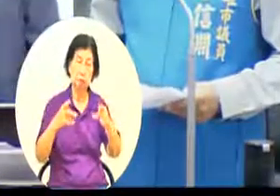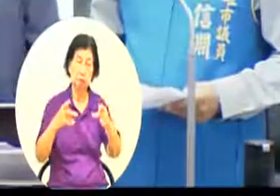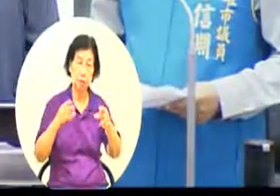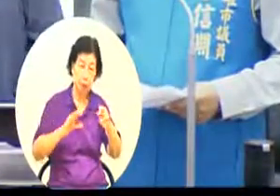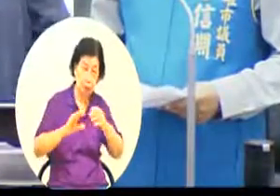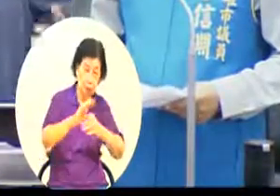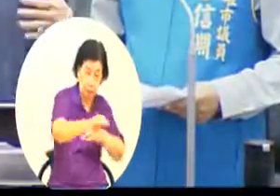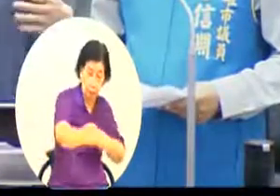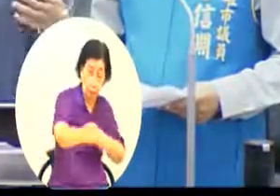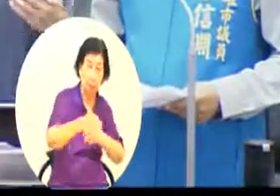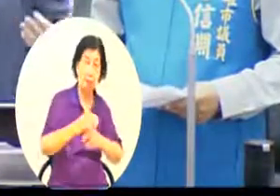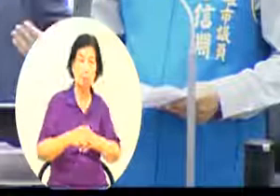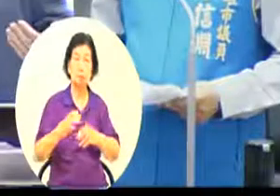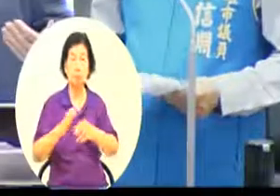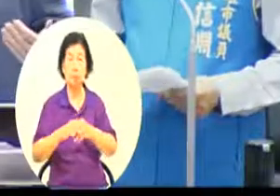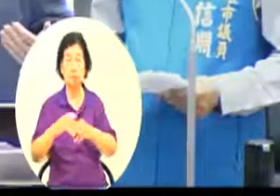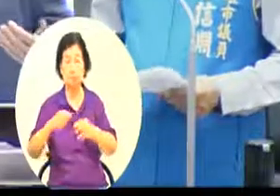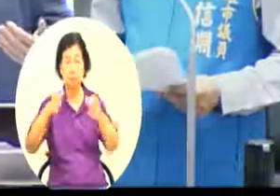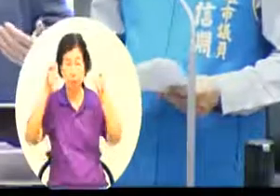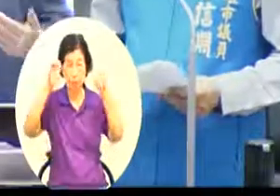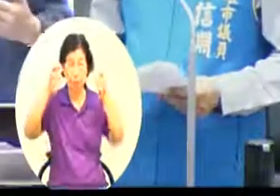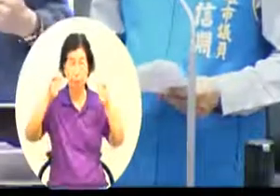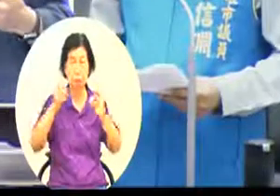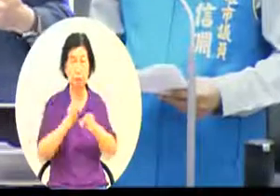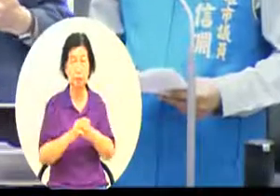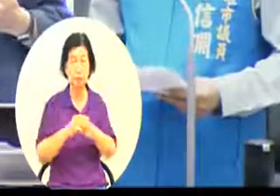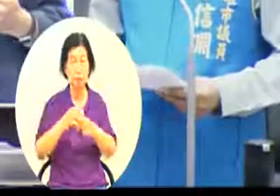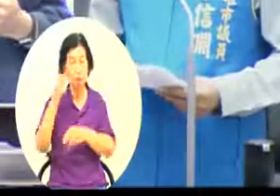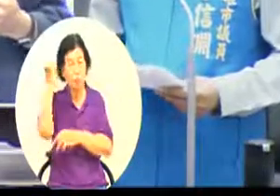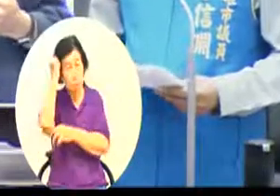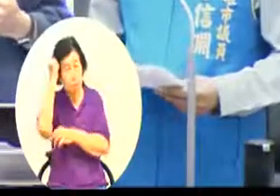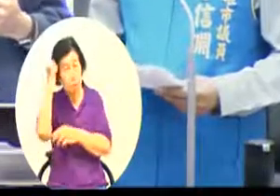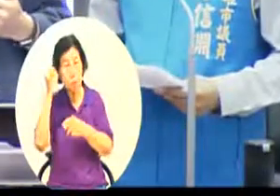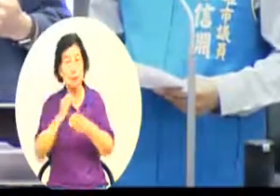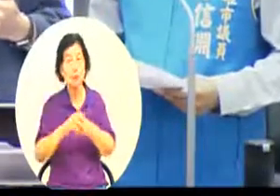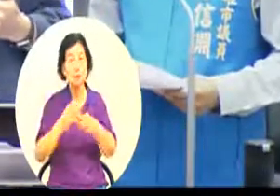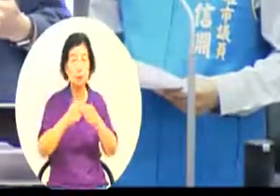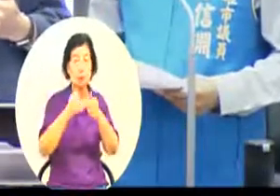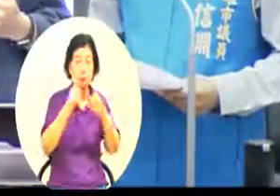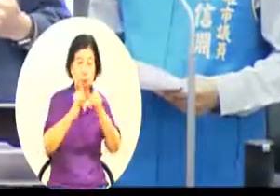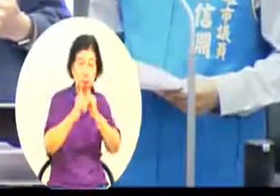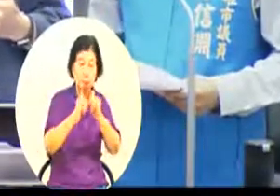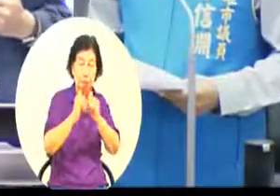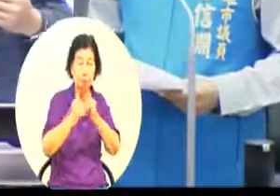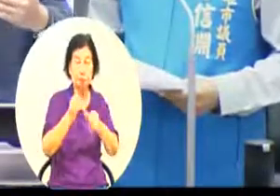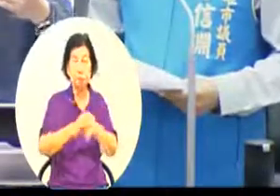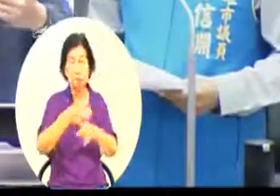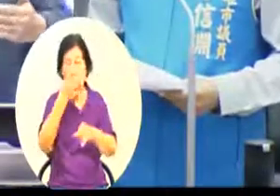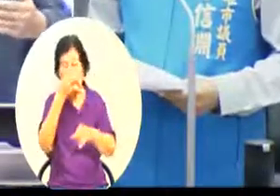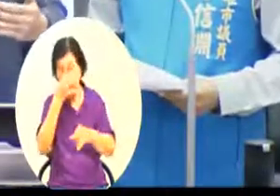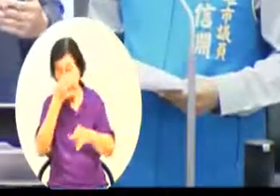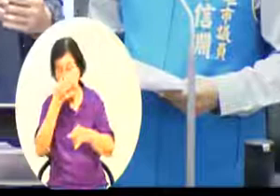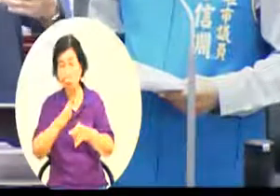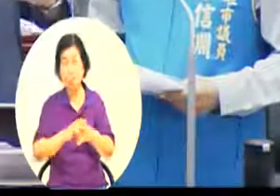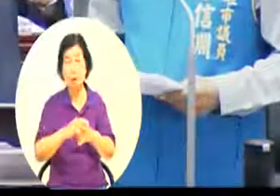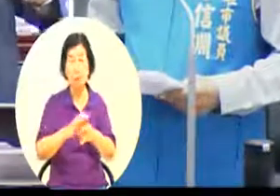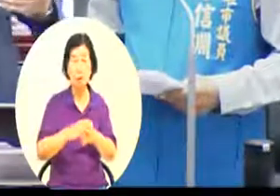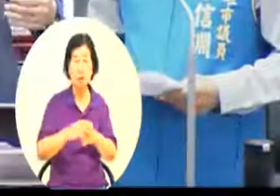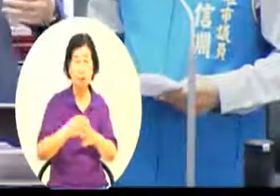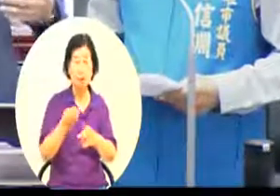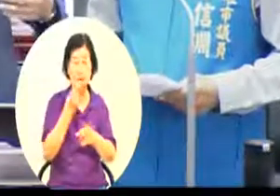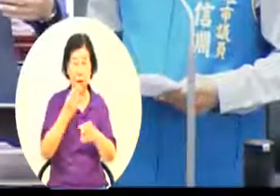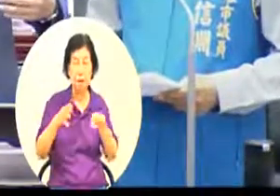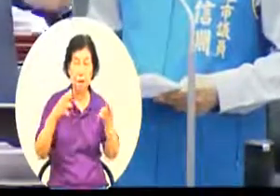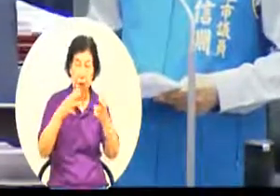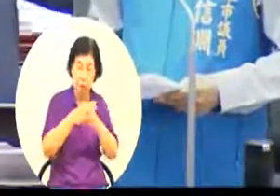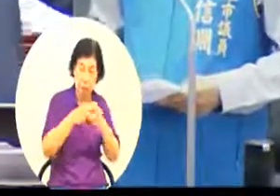口最密集的地区，吼，你讲伫迄个亚洲新湾区、尖顶、五甲、莲